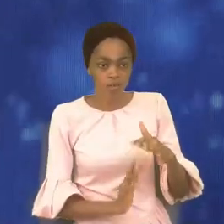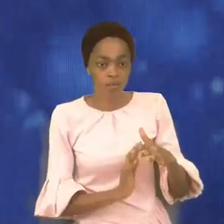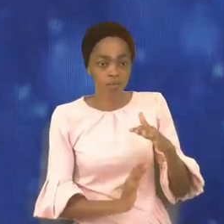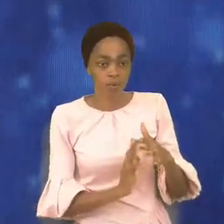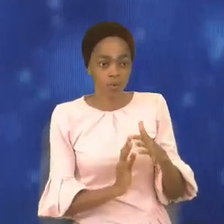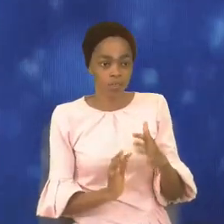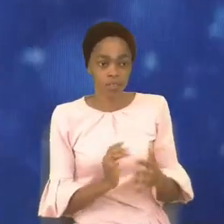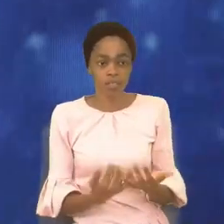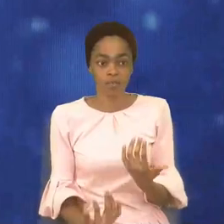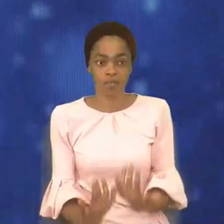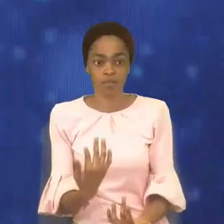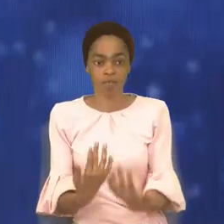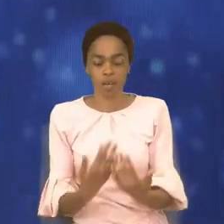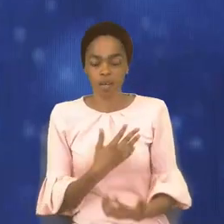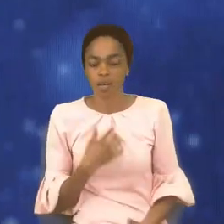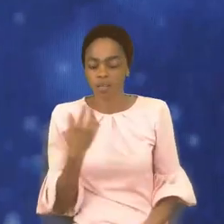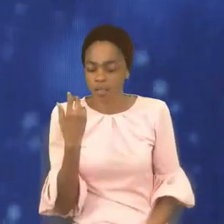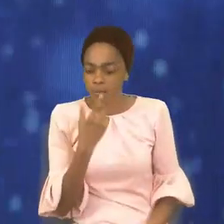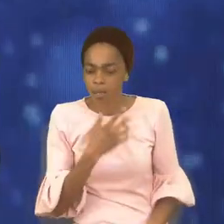la parole, il dit,